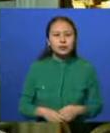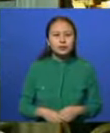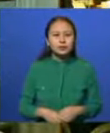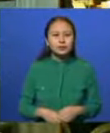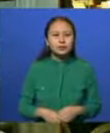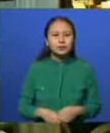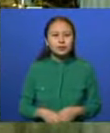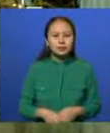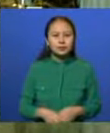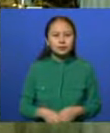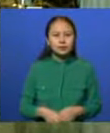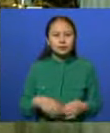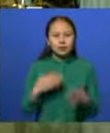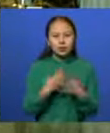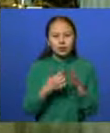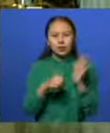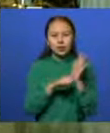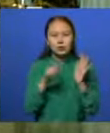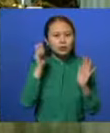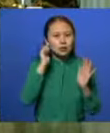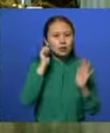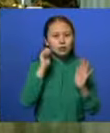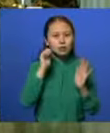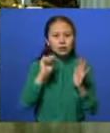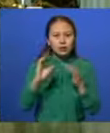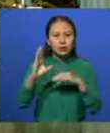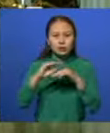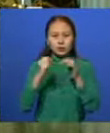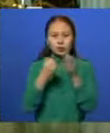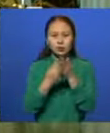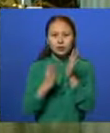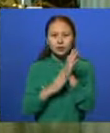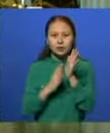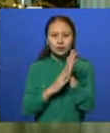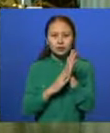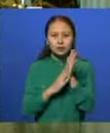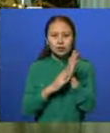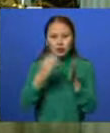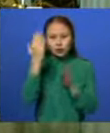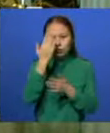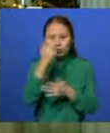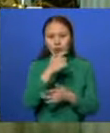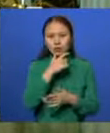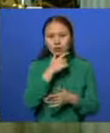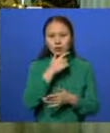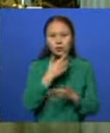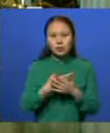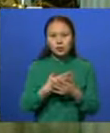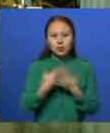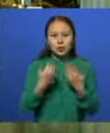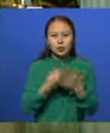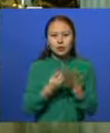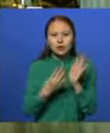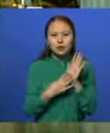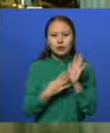оларға бермеу керек? Мысалы, 6 жастағы бала кешкі 9-ға дейін телеэкранда қарап отырады дейтін болса, сол 9-ға